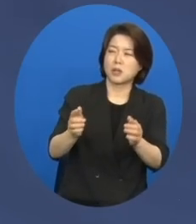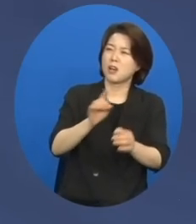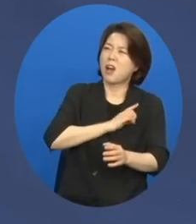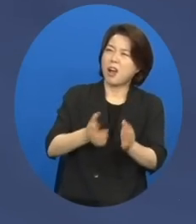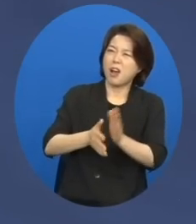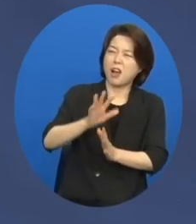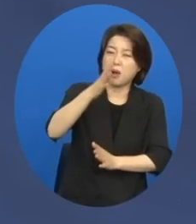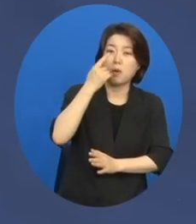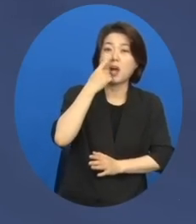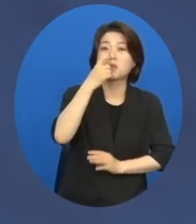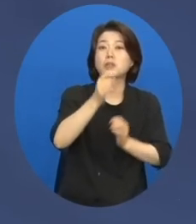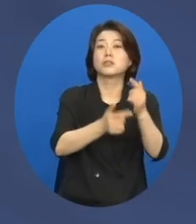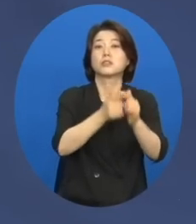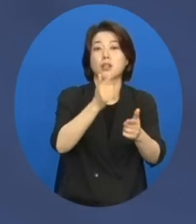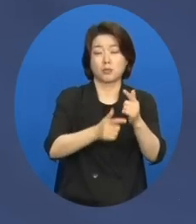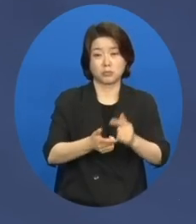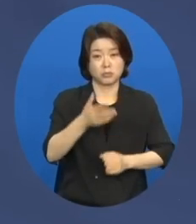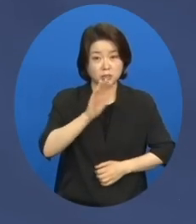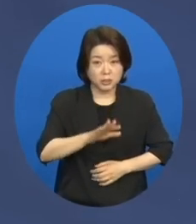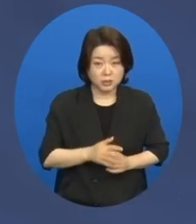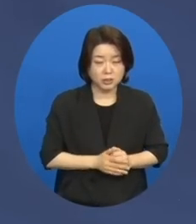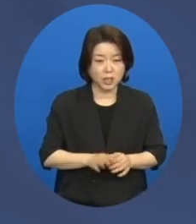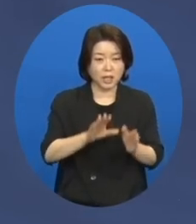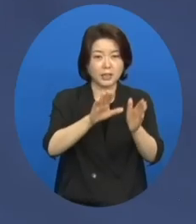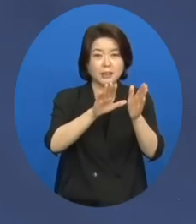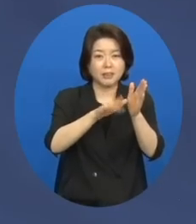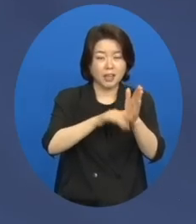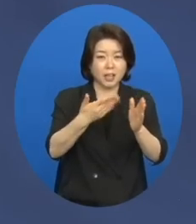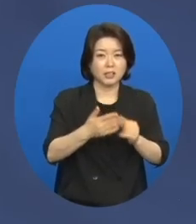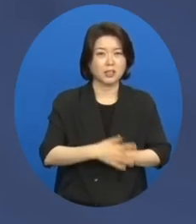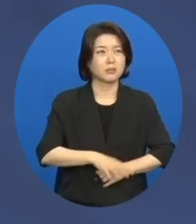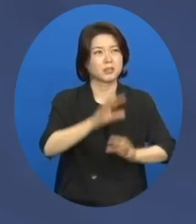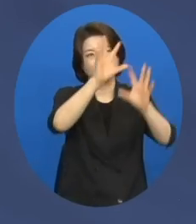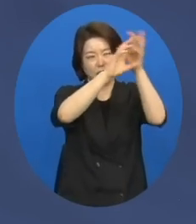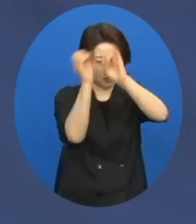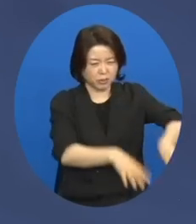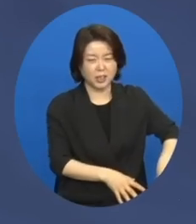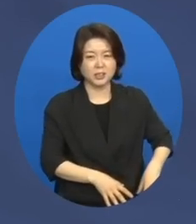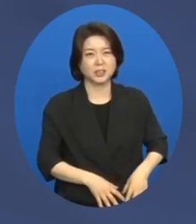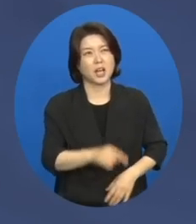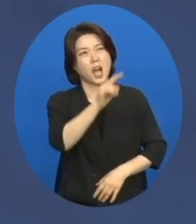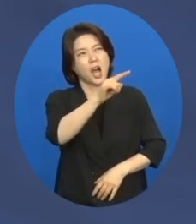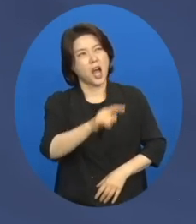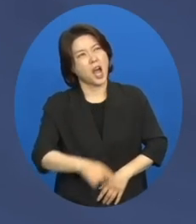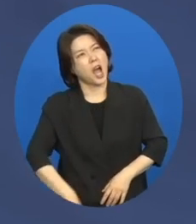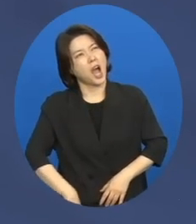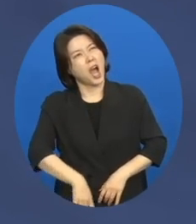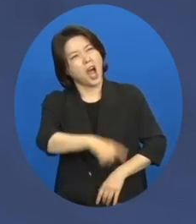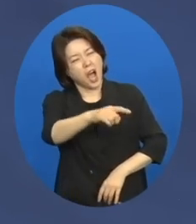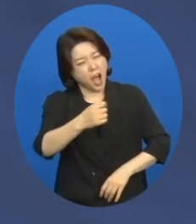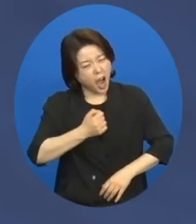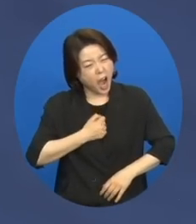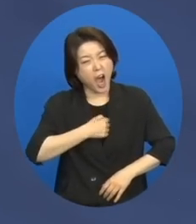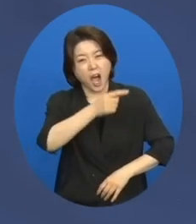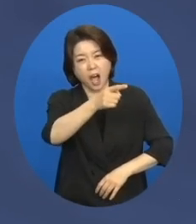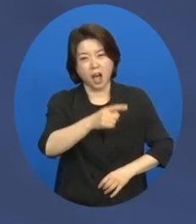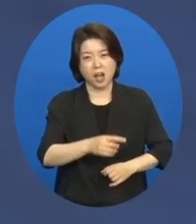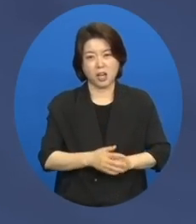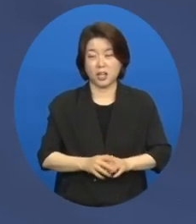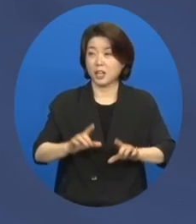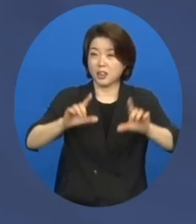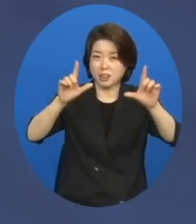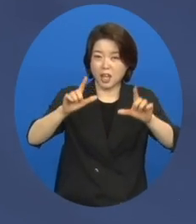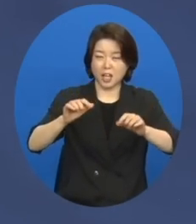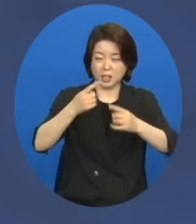화려하고 멋진 나무 같아. 그런데 때가 돼서 아이 저 필요 먹을 거 저거 좀 치워야 되는데 이런 날 잡아가지고 교회 대청소의